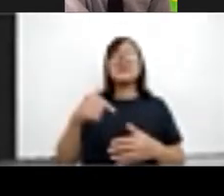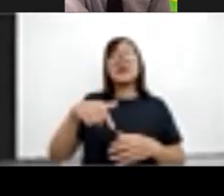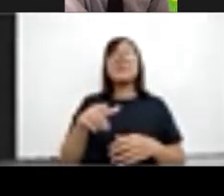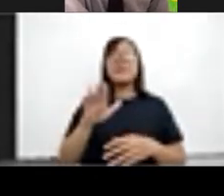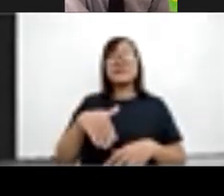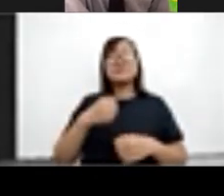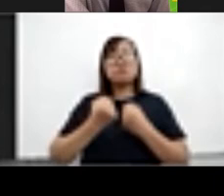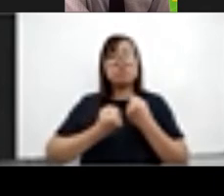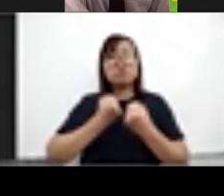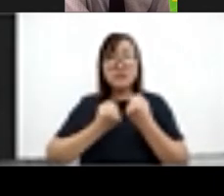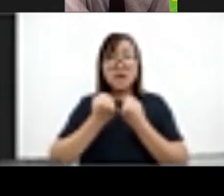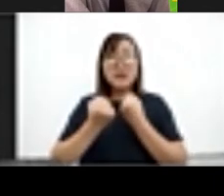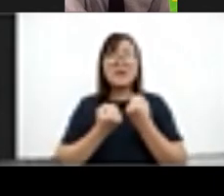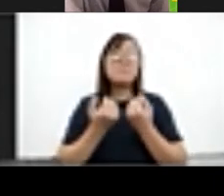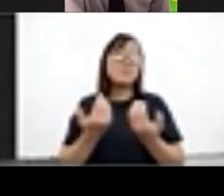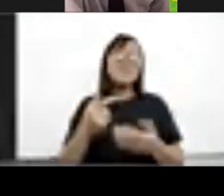Ouch